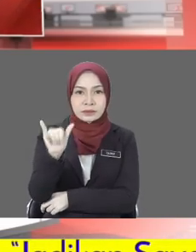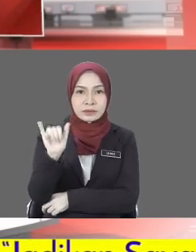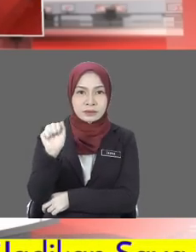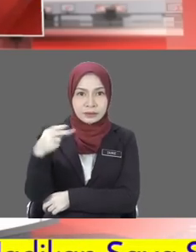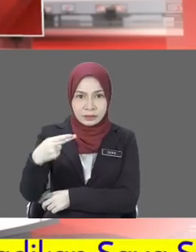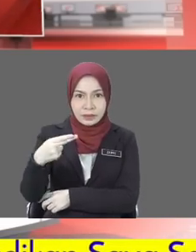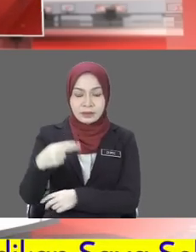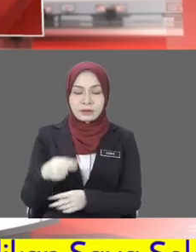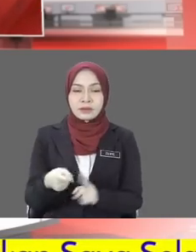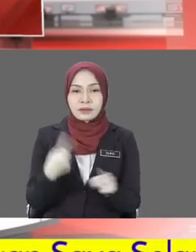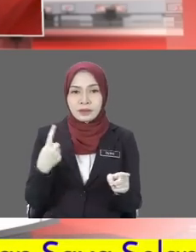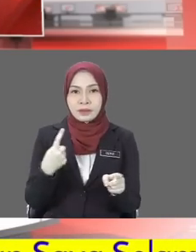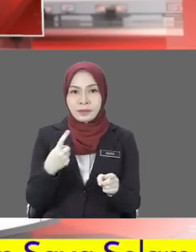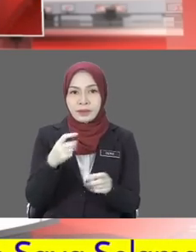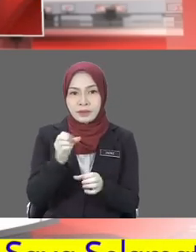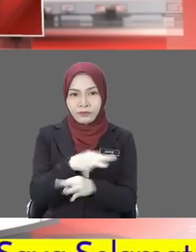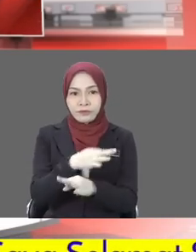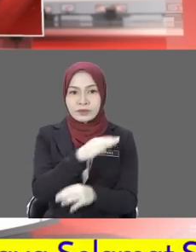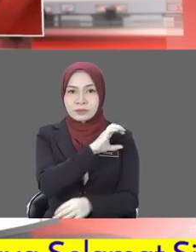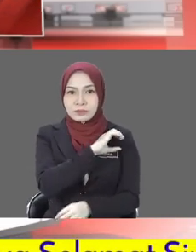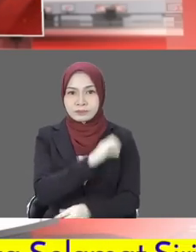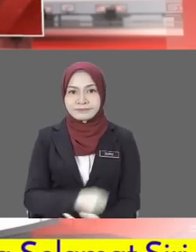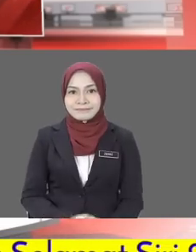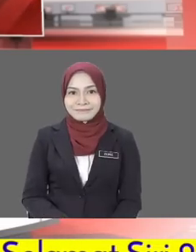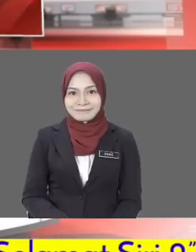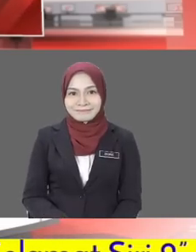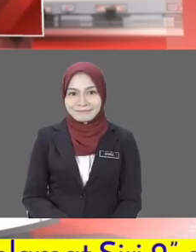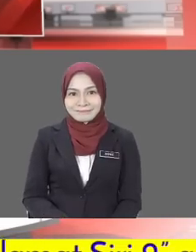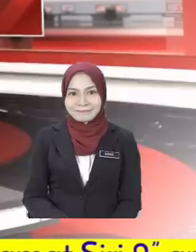Bukit aman kita persilahkan